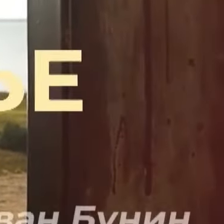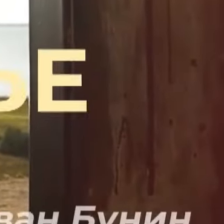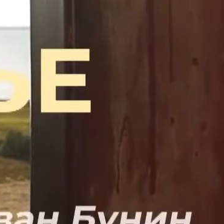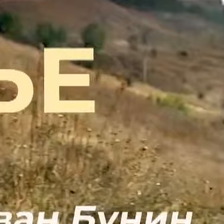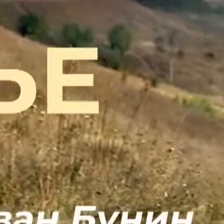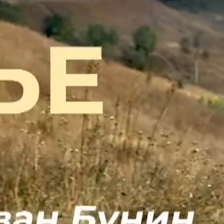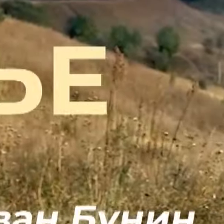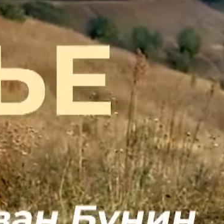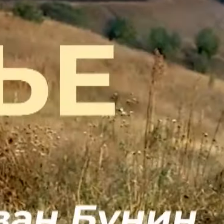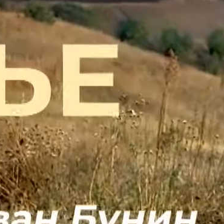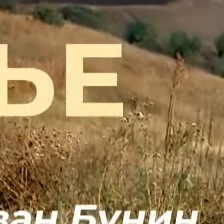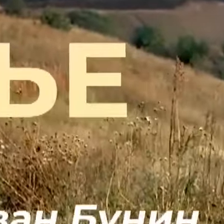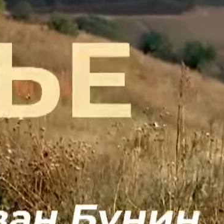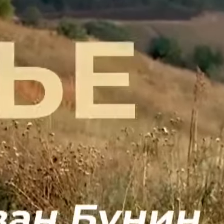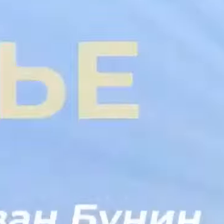Счастье.